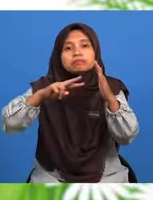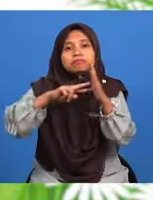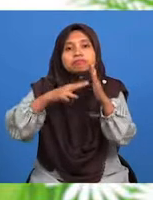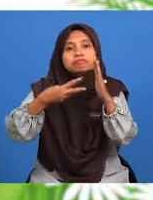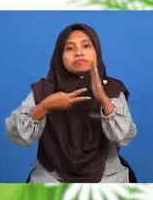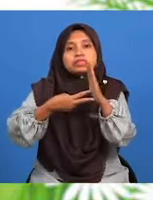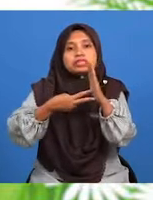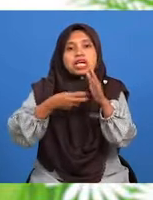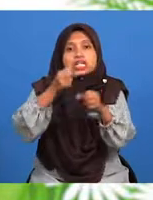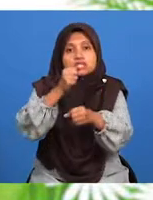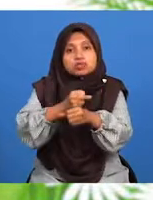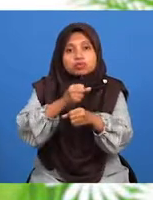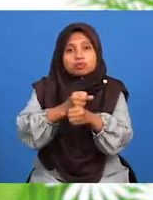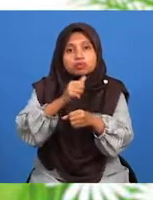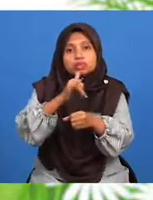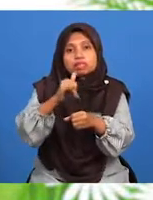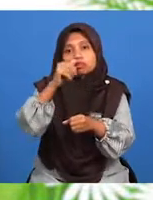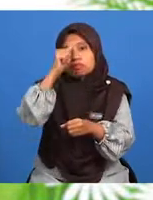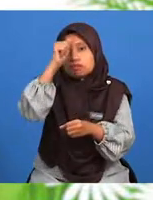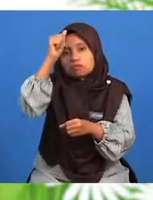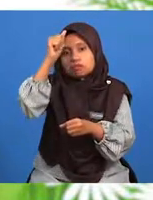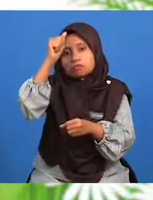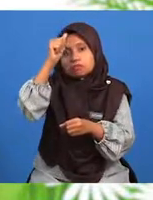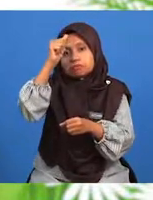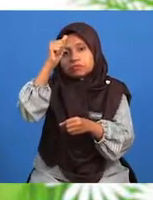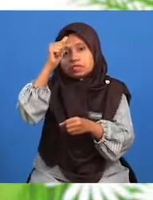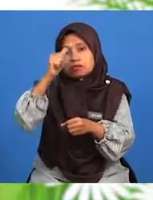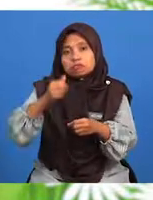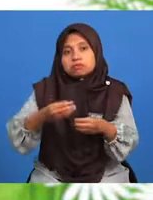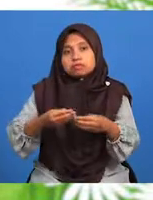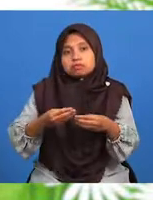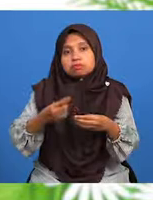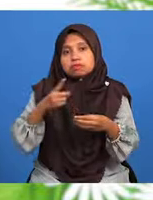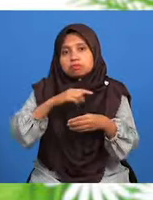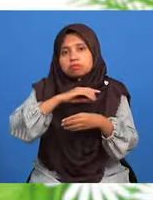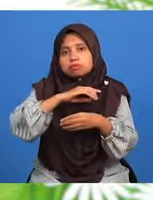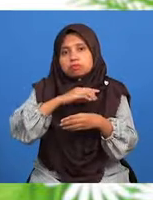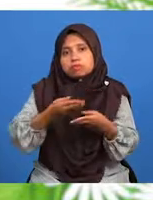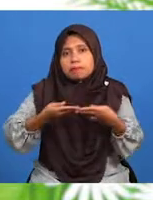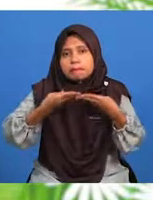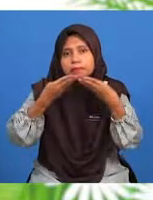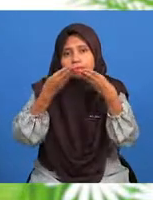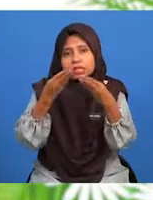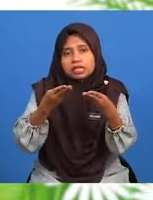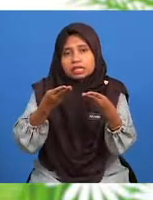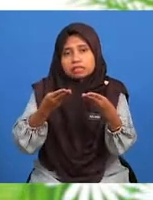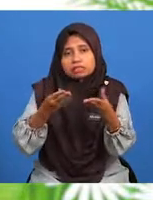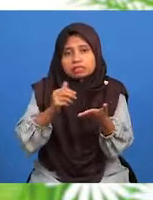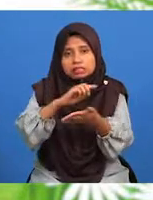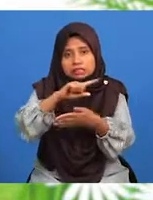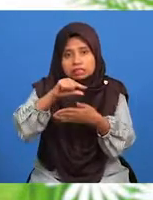Mafhumnya, sesungguhnya Allah Subhanahu wa taala menyuruh kamu supaya menyerahkan segala